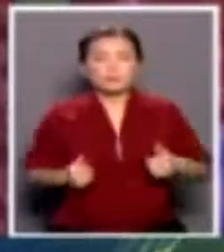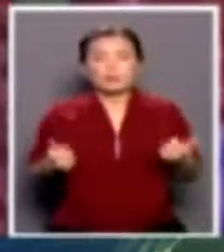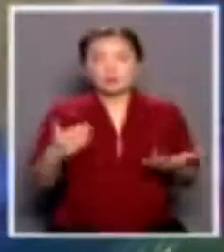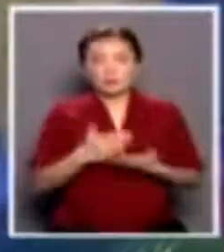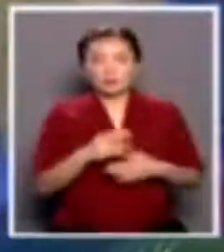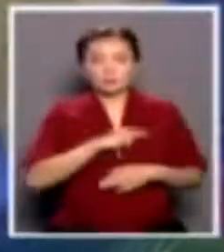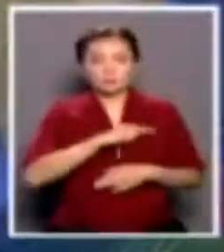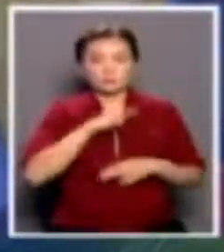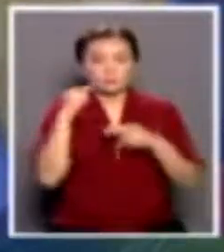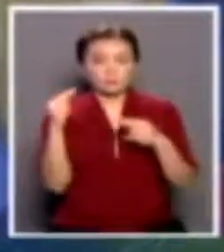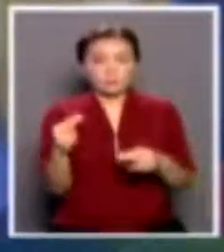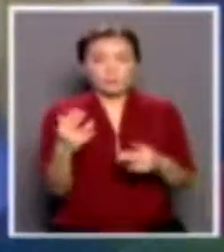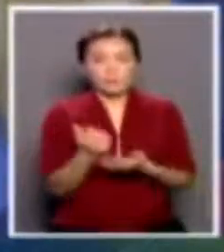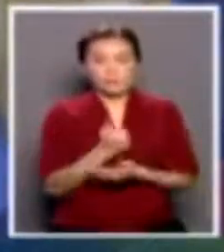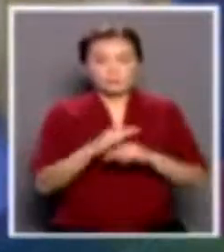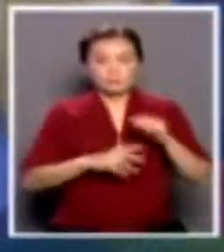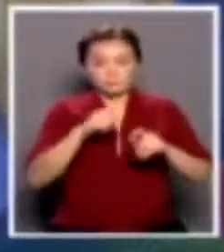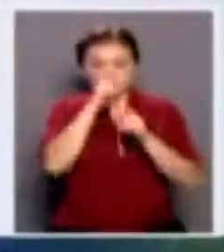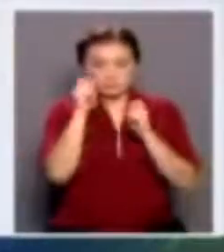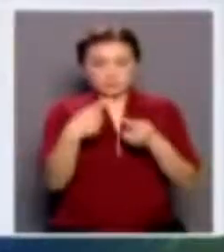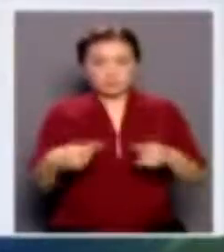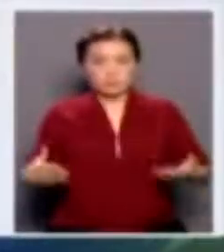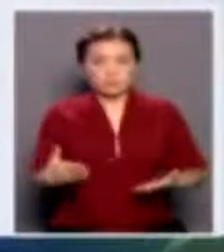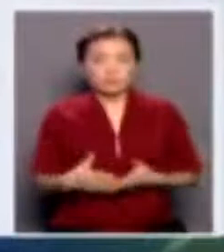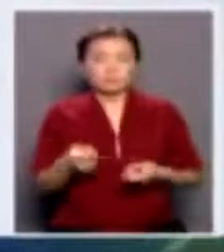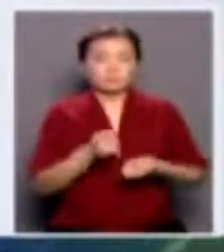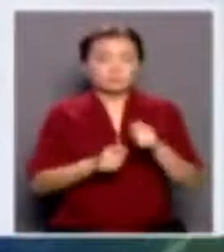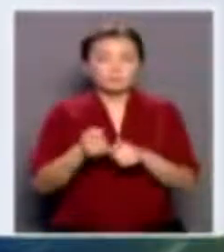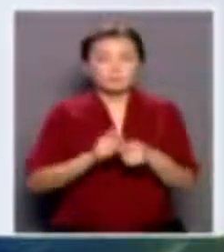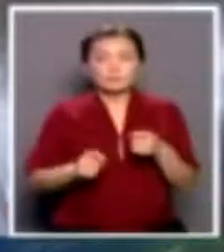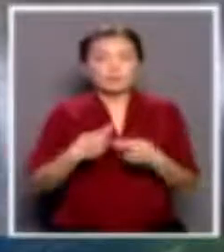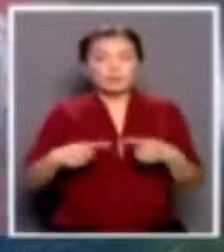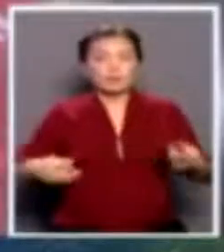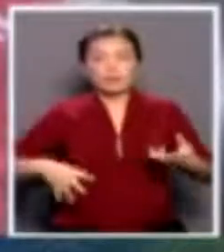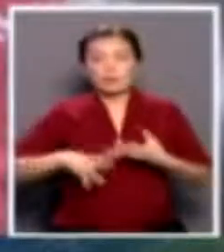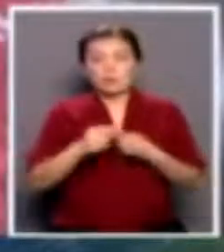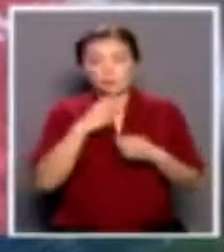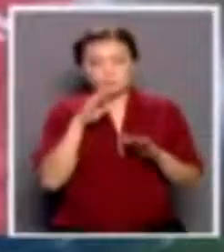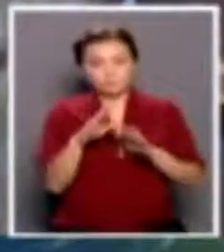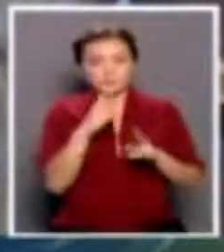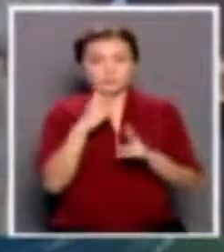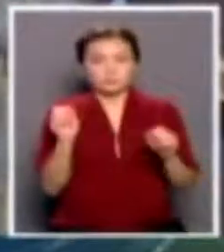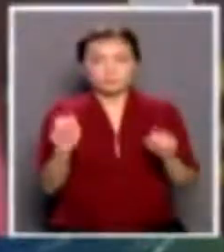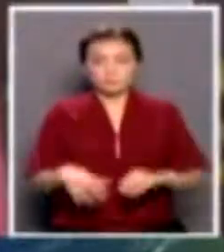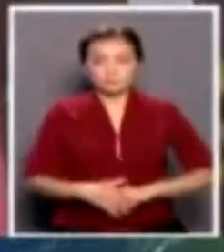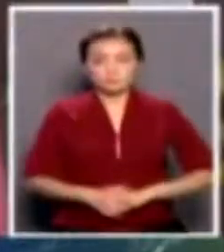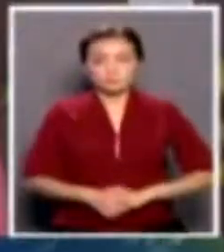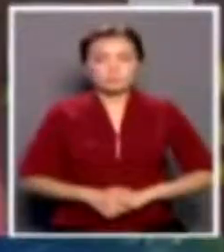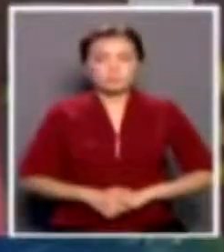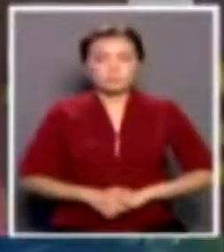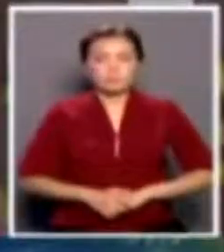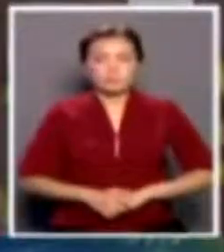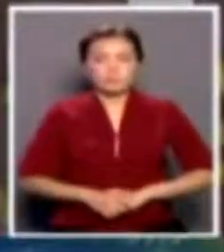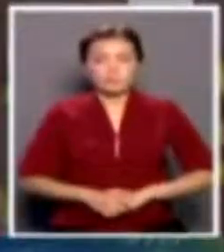kelet. Eñbegi de elenip, kolöner laureat atanğan. Örümşinin kolunan şıkkan kamşılardı körmelerden körüge bolat. Esbolay ata